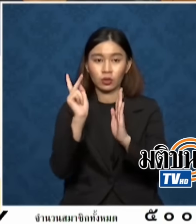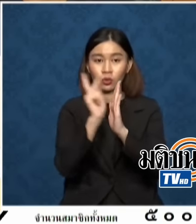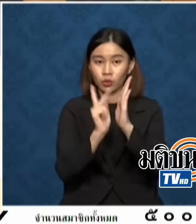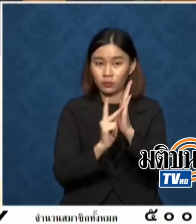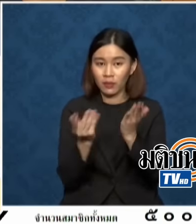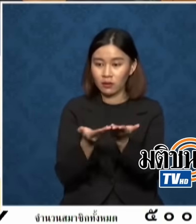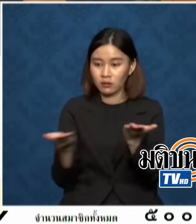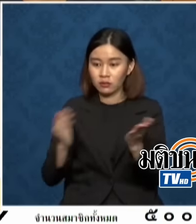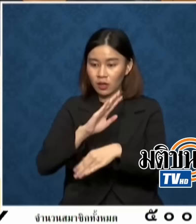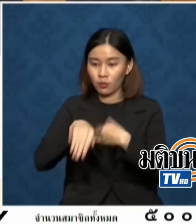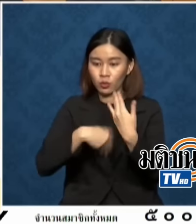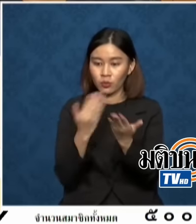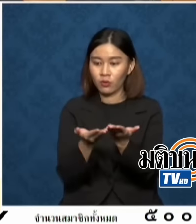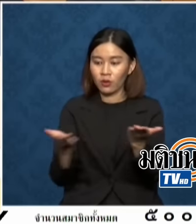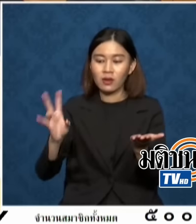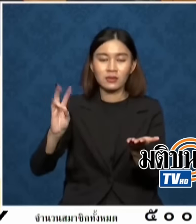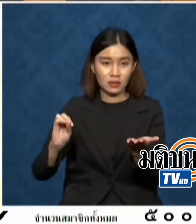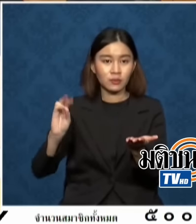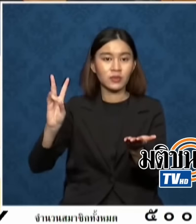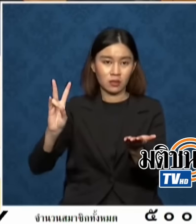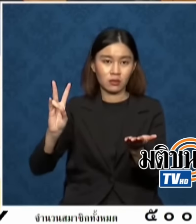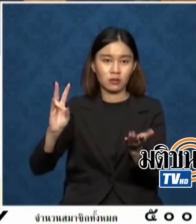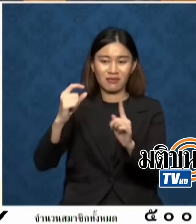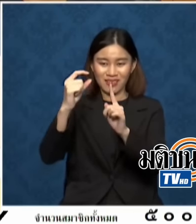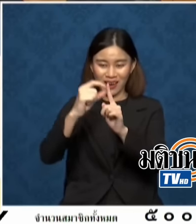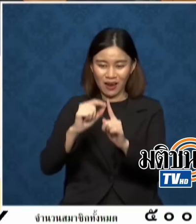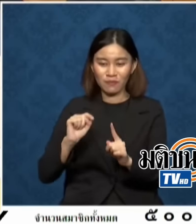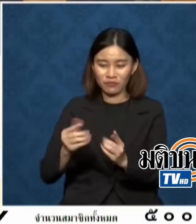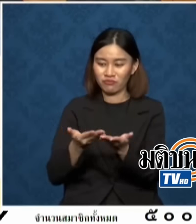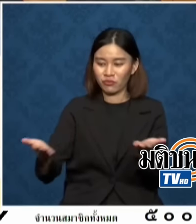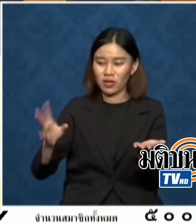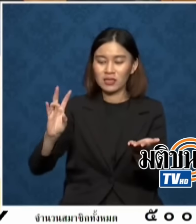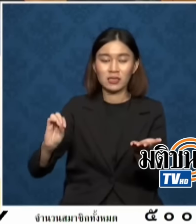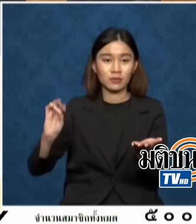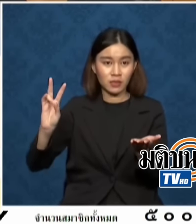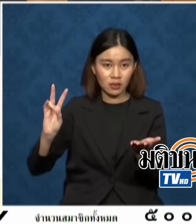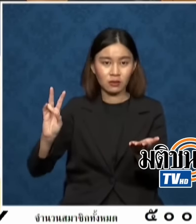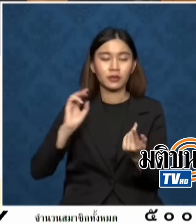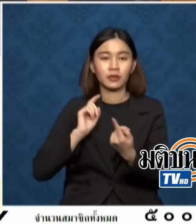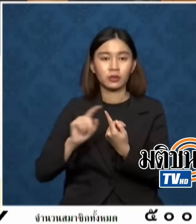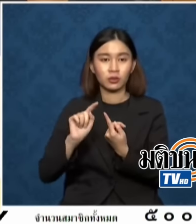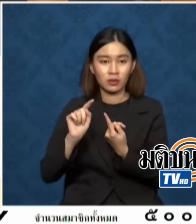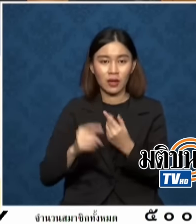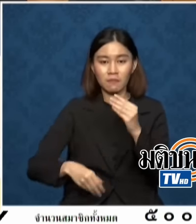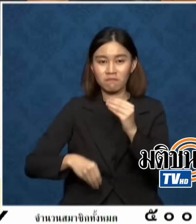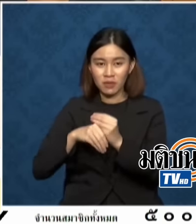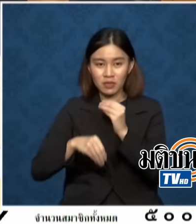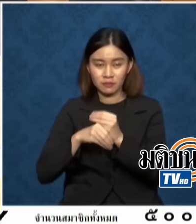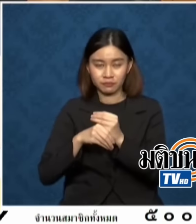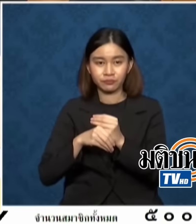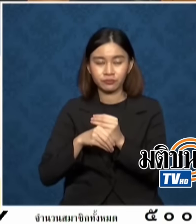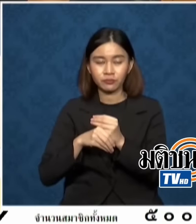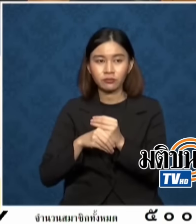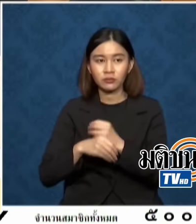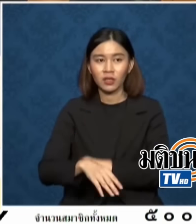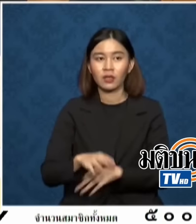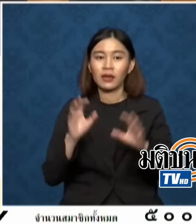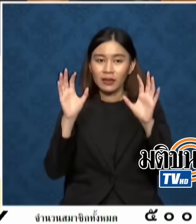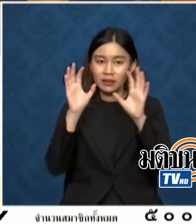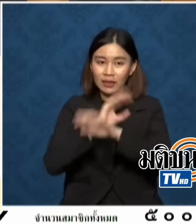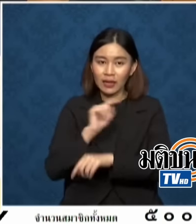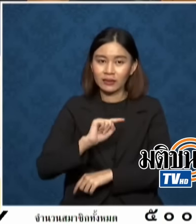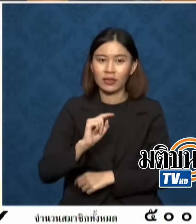บับอื่น77ฉบับอย่างน้อยซึ่งจะเห็นว่าจริงๆด้วยการเพิ่มเนี่ยแม้เหมือนจะ